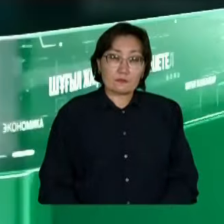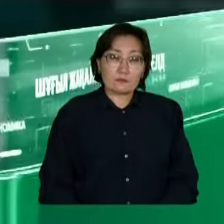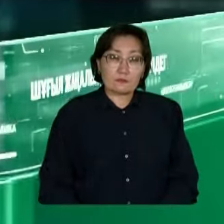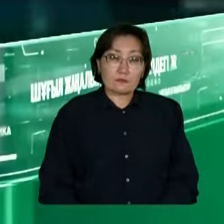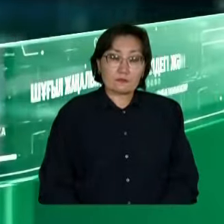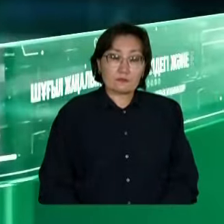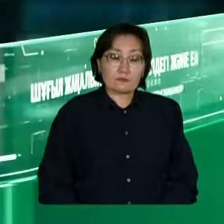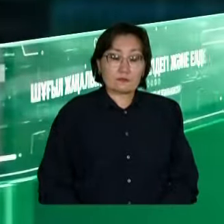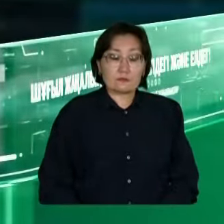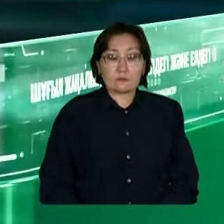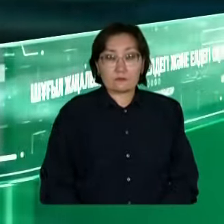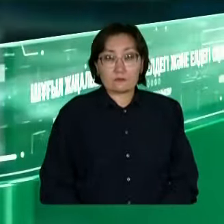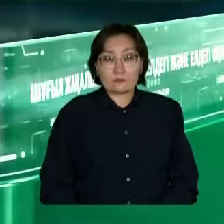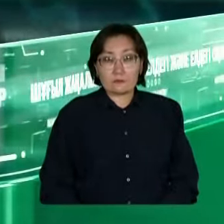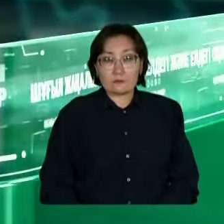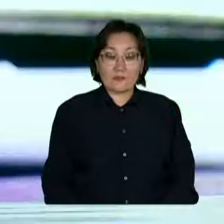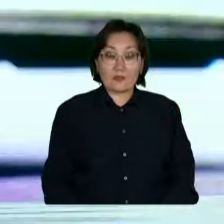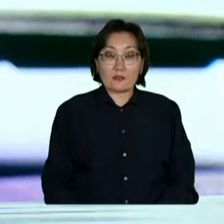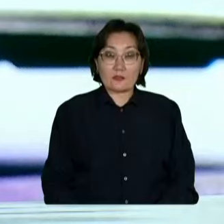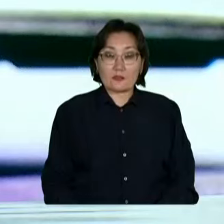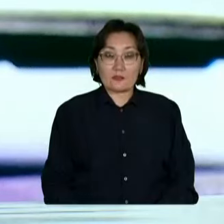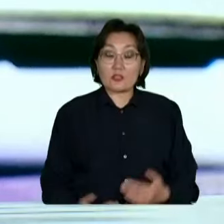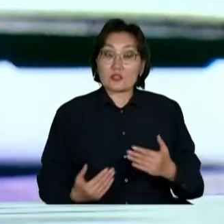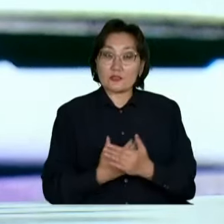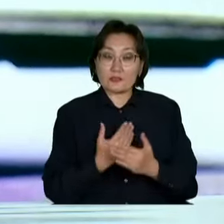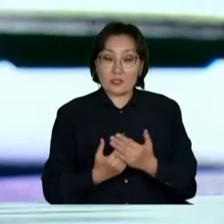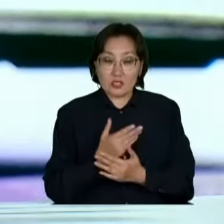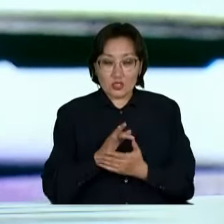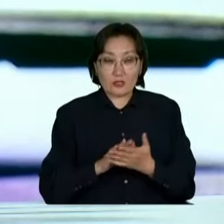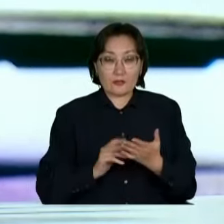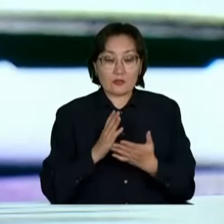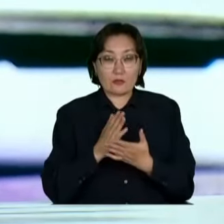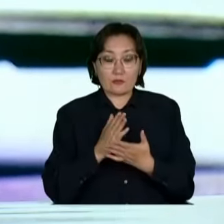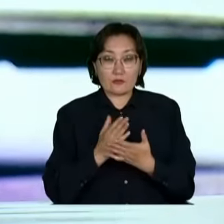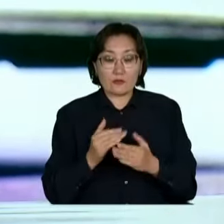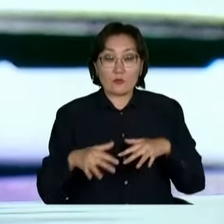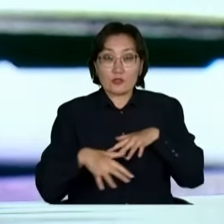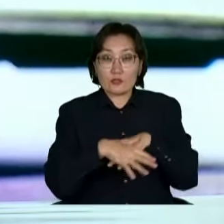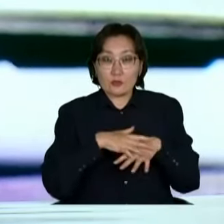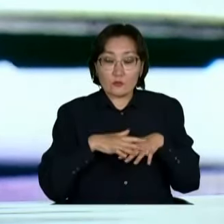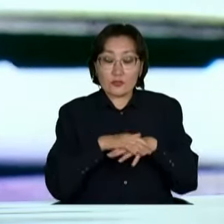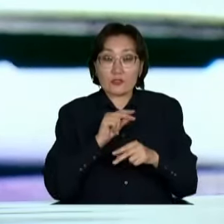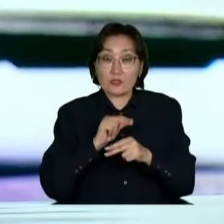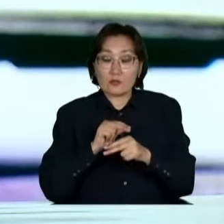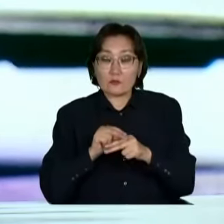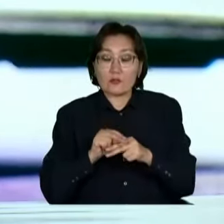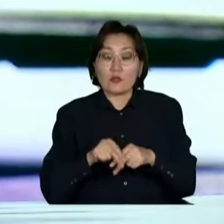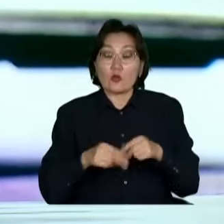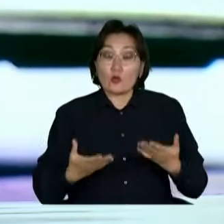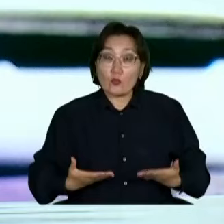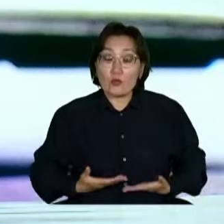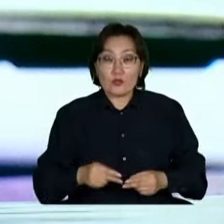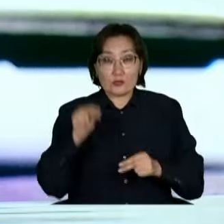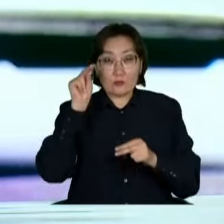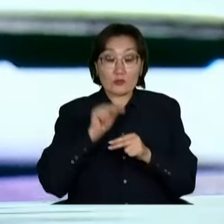Тікелей эфирде жаңалықтар. Қоғамға бейімдеу, медициналық,